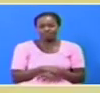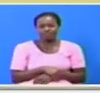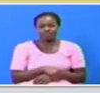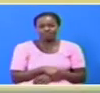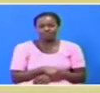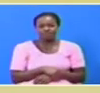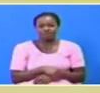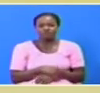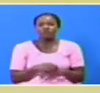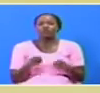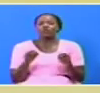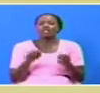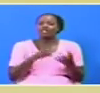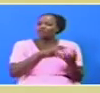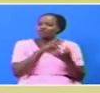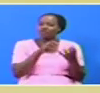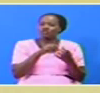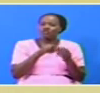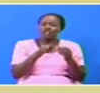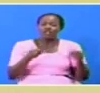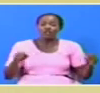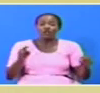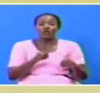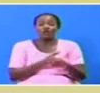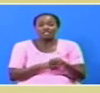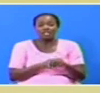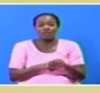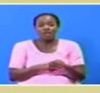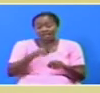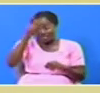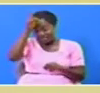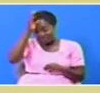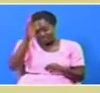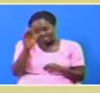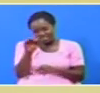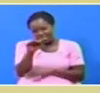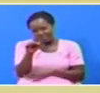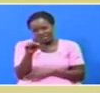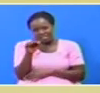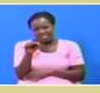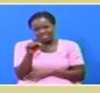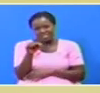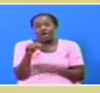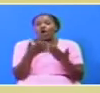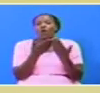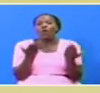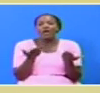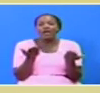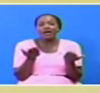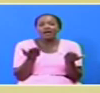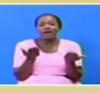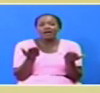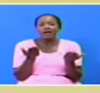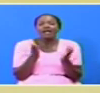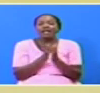Na mtazamaji, mzozo huo umekuepo kwa muda mrefu na wenyeji linalouliza ni siku gani utakujaisha na kila